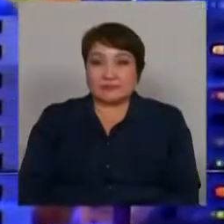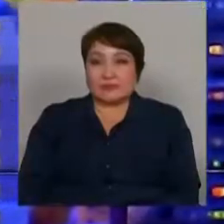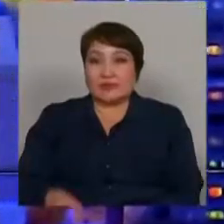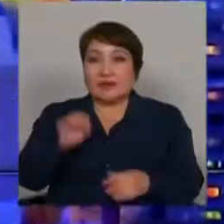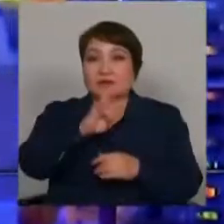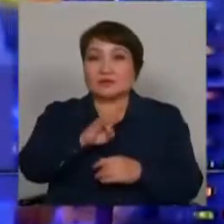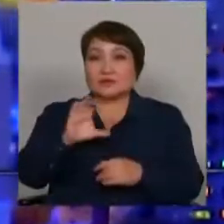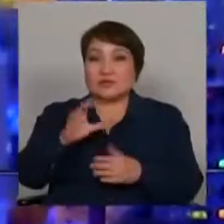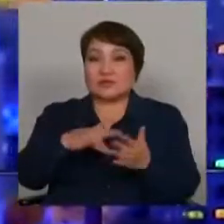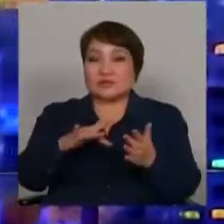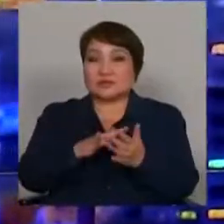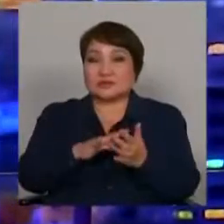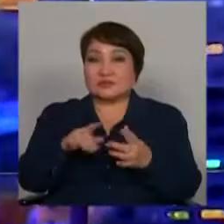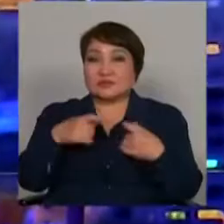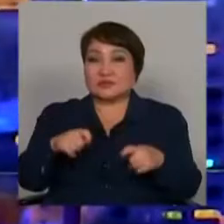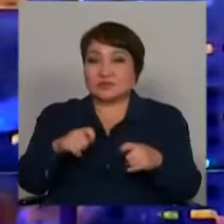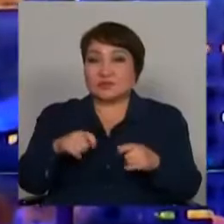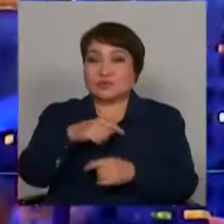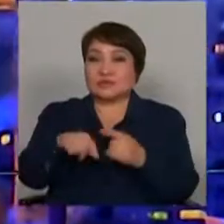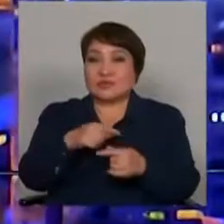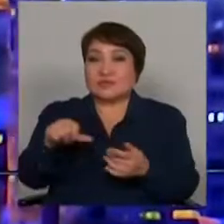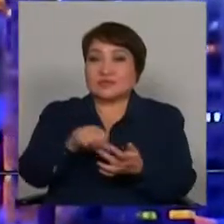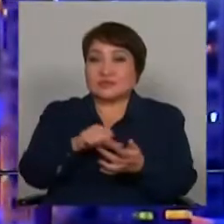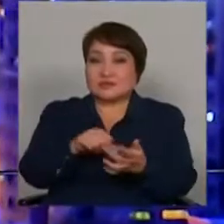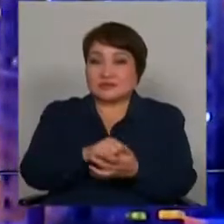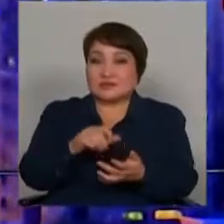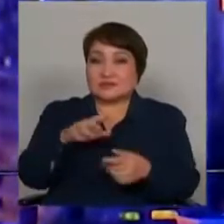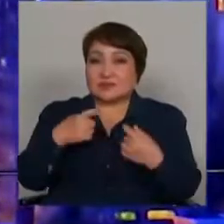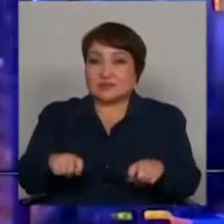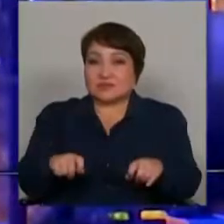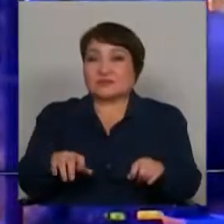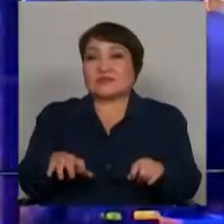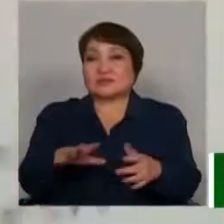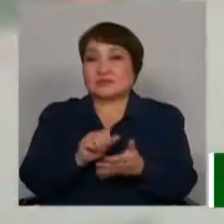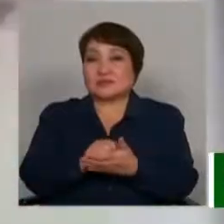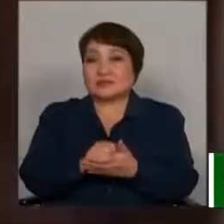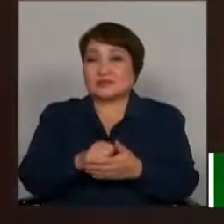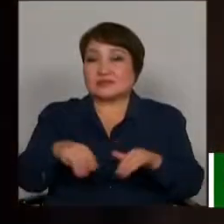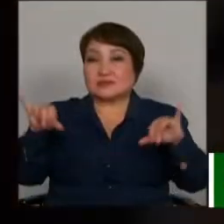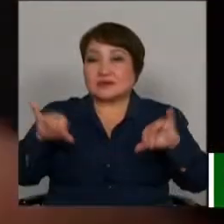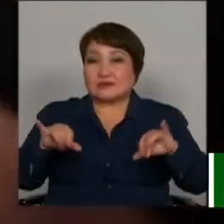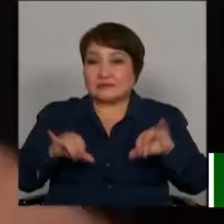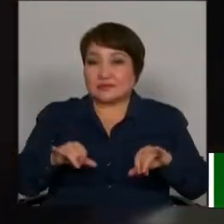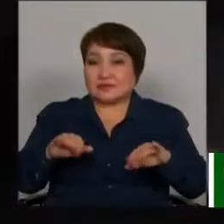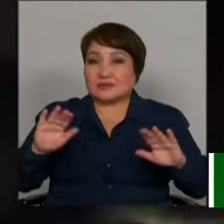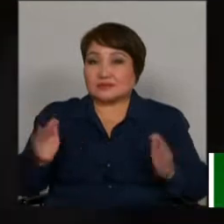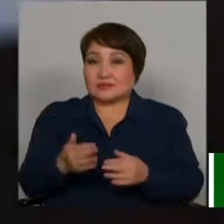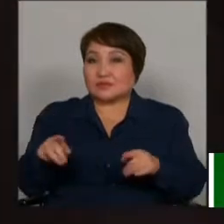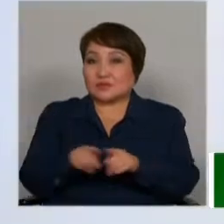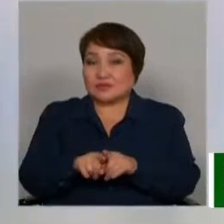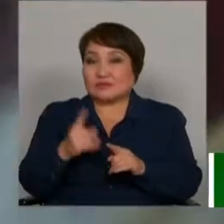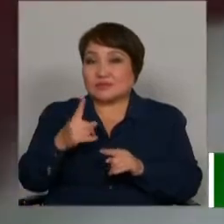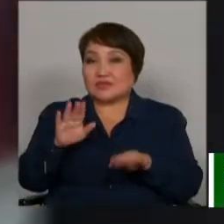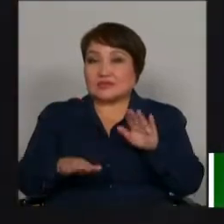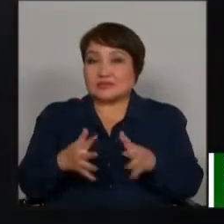Нұрсұлтанда сыра сату кәсібін жамылып, есірткі саудасымен айналысып келген дәмхана әшкерілен. Тәртіп сақшылары тінту кезінде жалпы салмаға бір келден